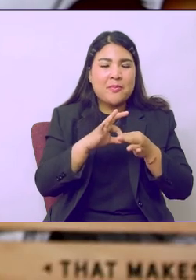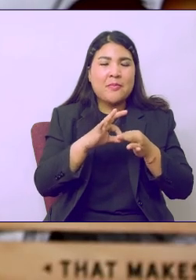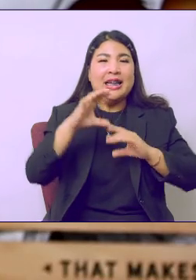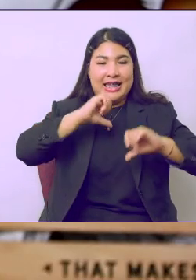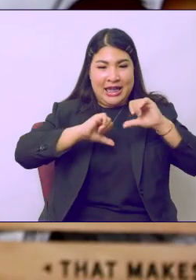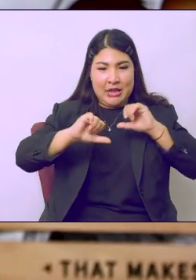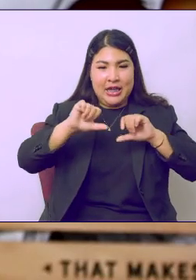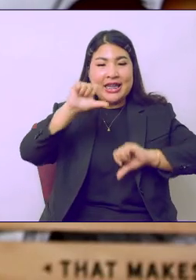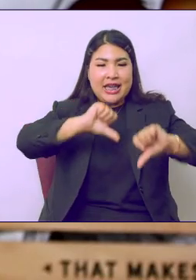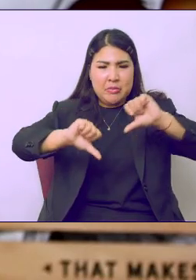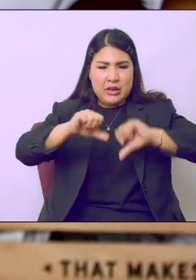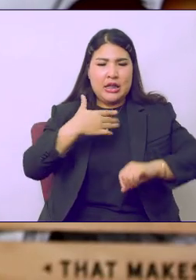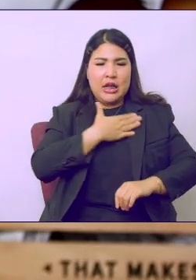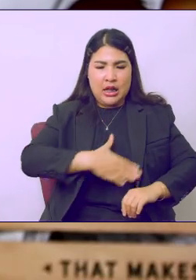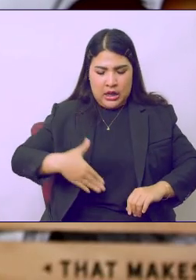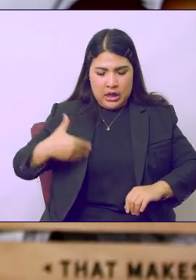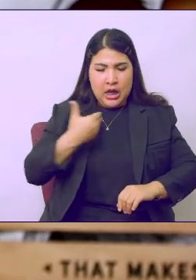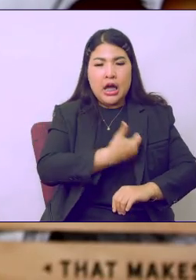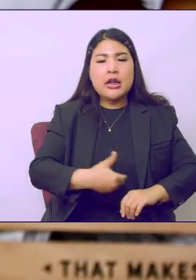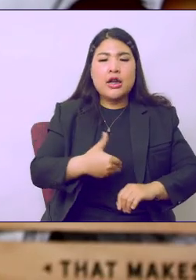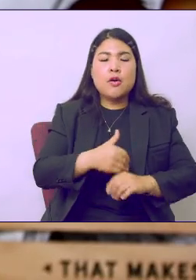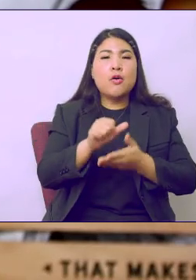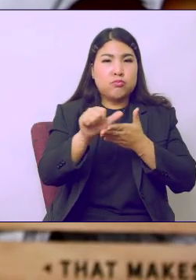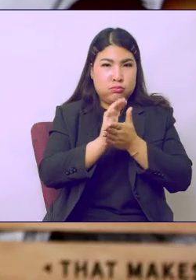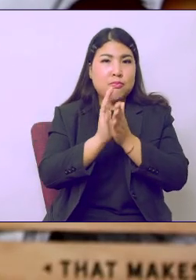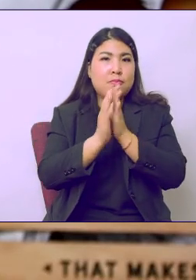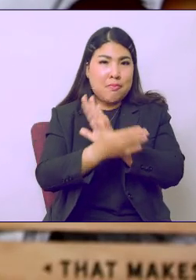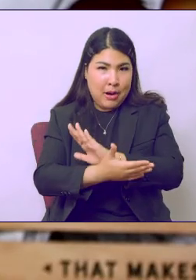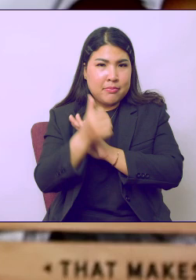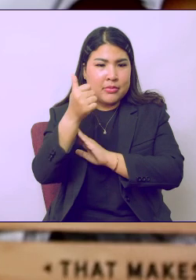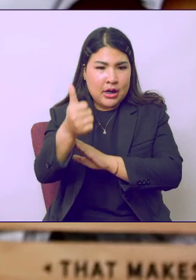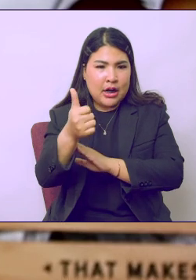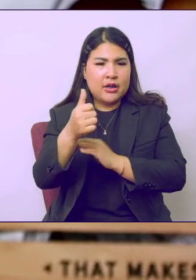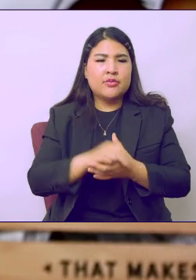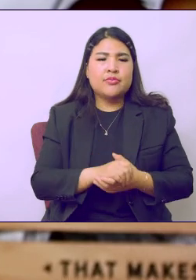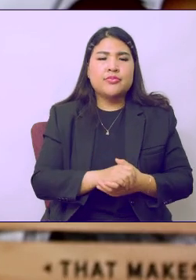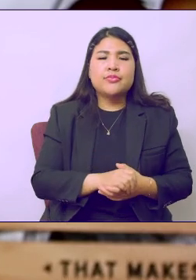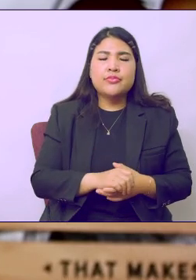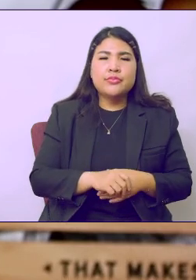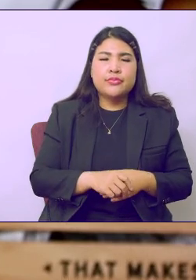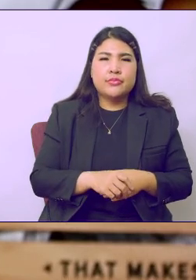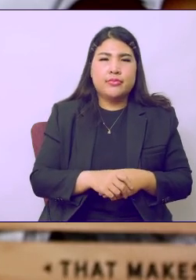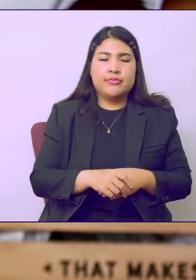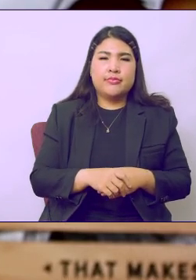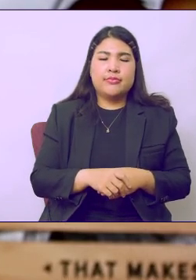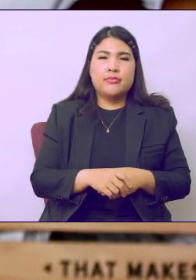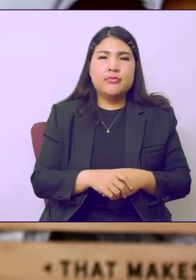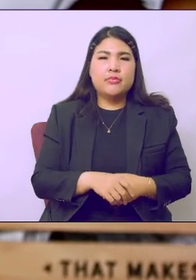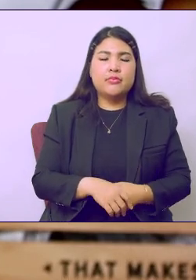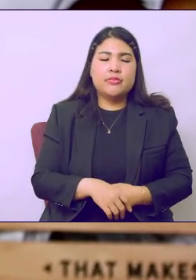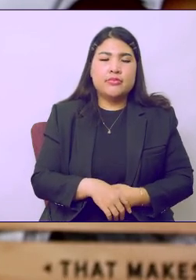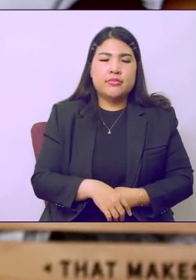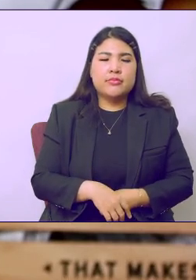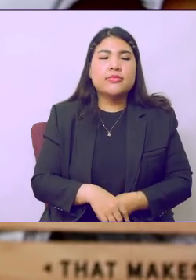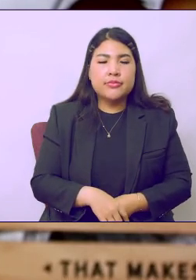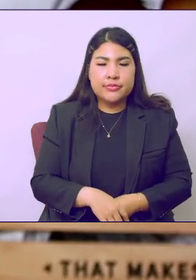ในร่างกายของเรานะครับอ่าไปช่วยเรื่องของวากัส nerveนะครับวากัสเนฟคืออะไรคือตัวตัวที่ทำให้